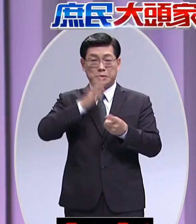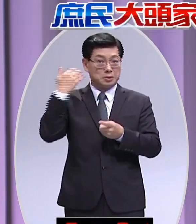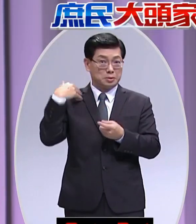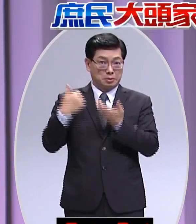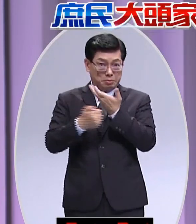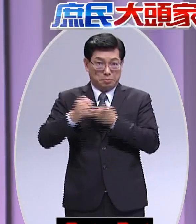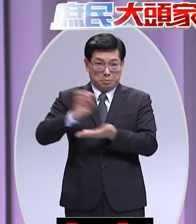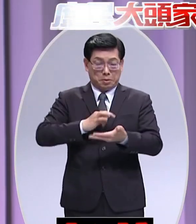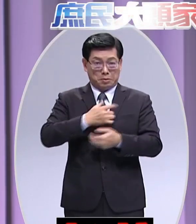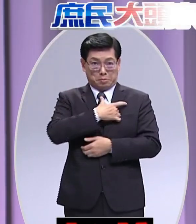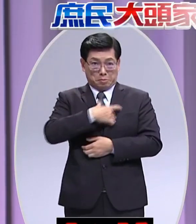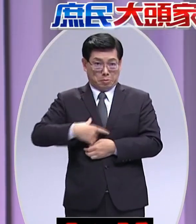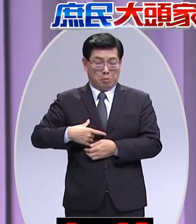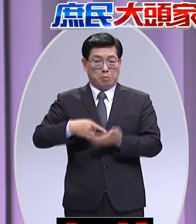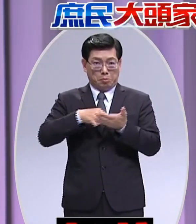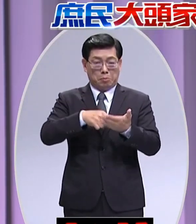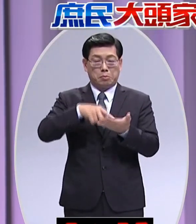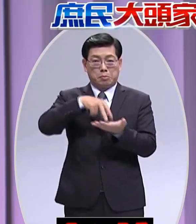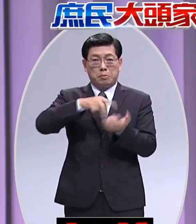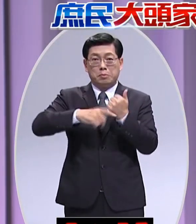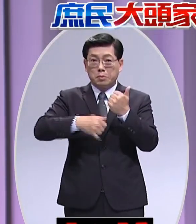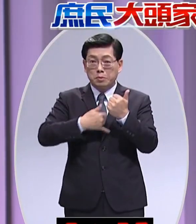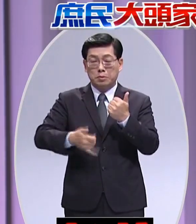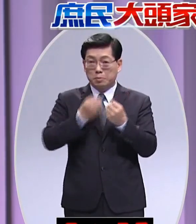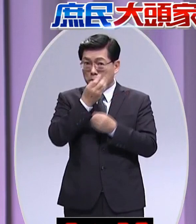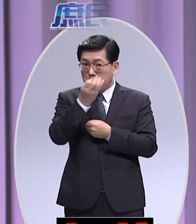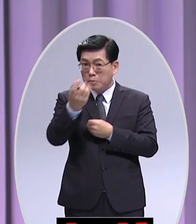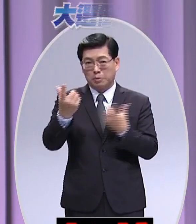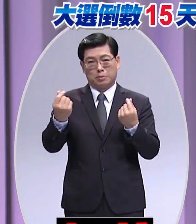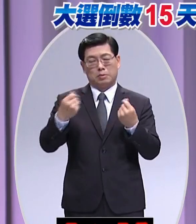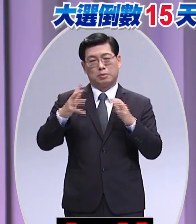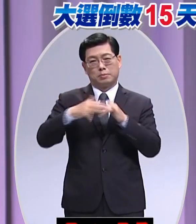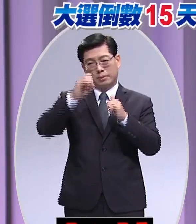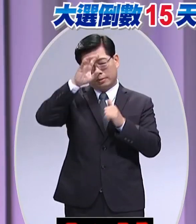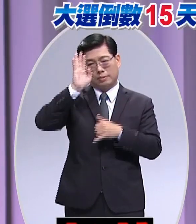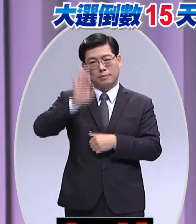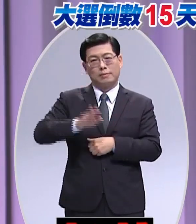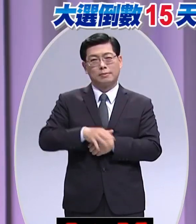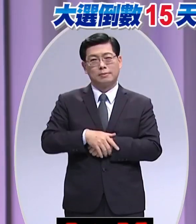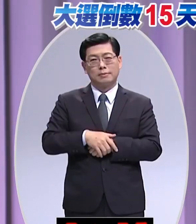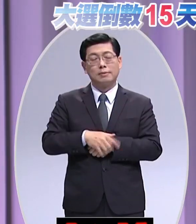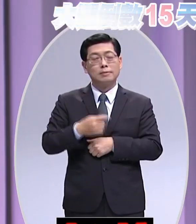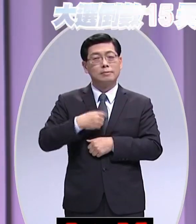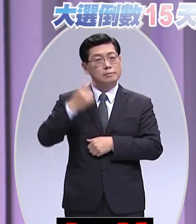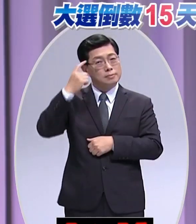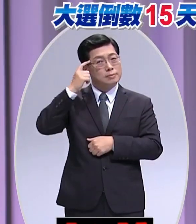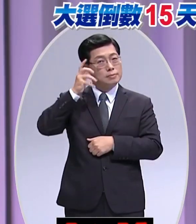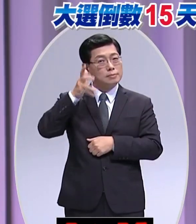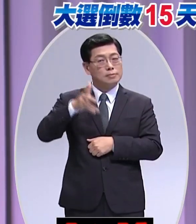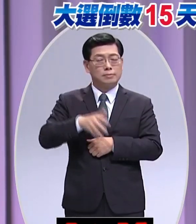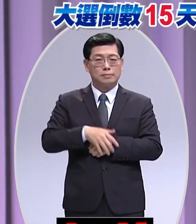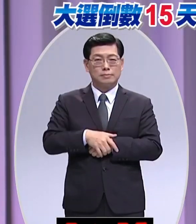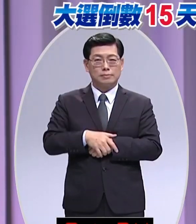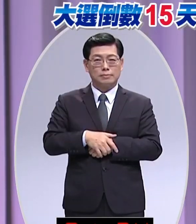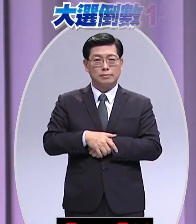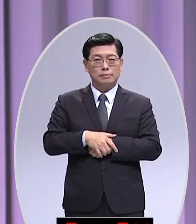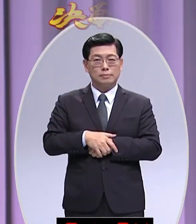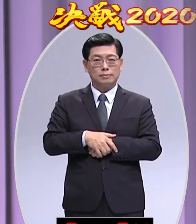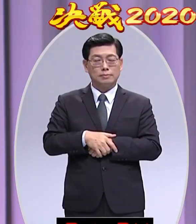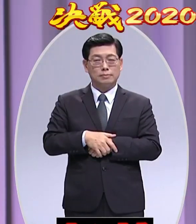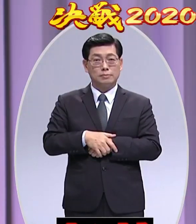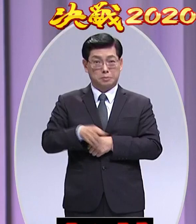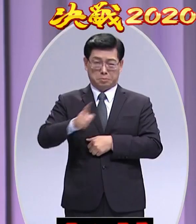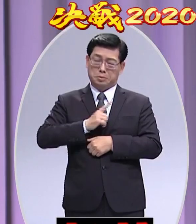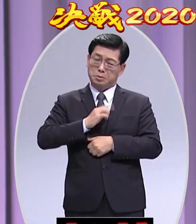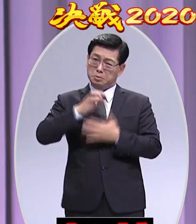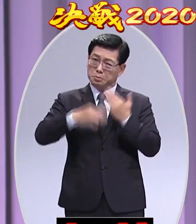立委，现在才散布假消息的人也都是国民党人，我想请问你